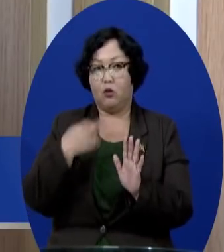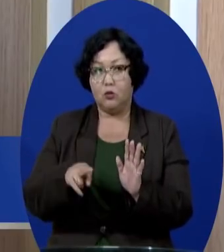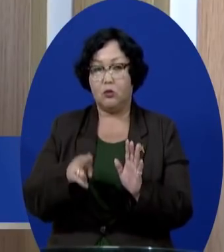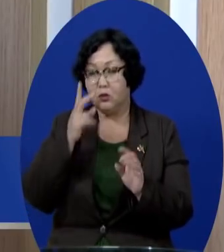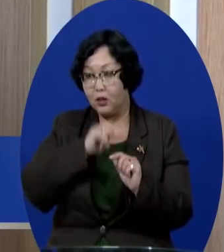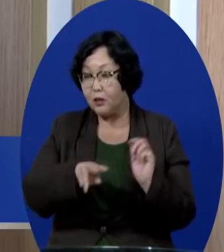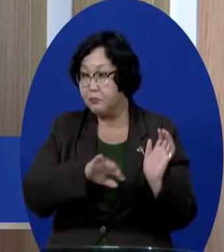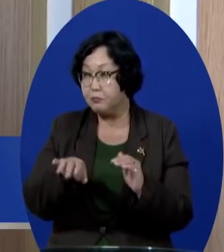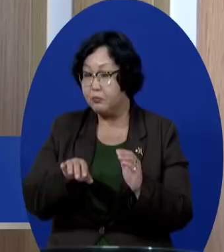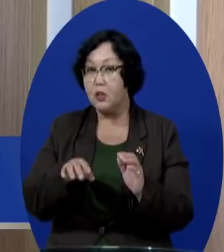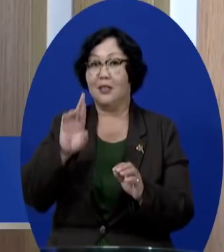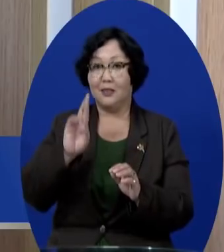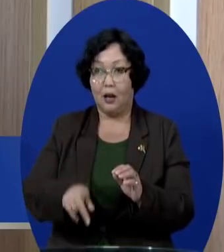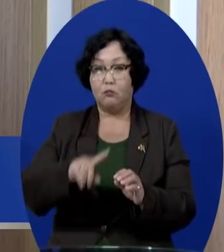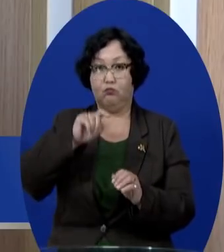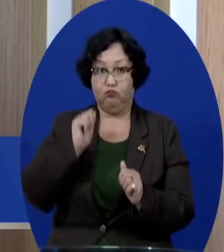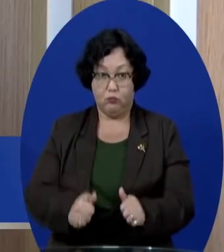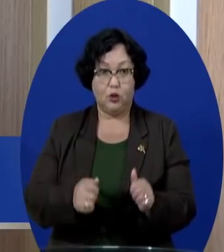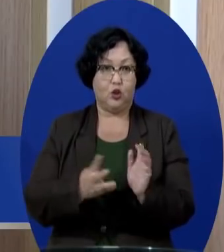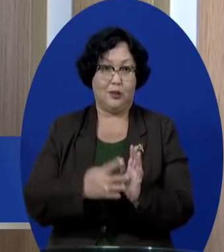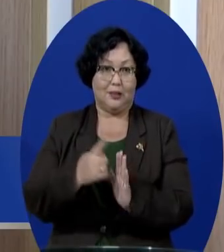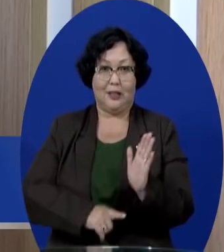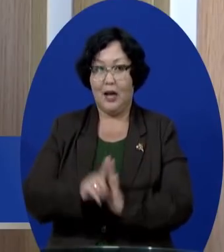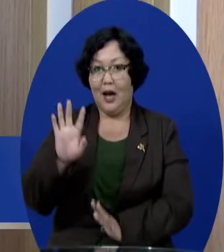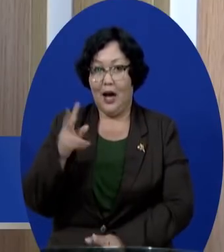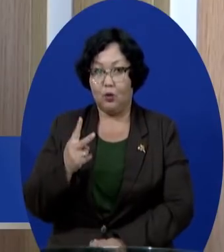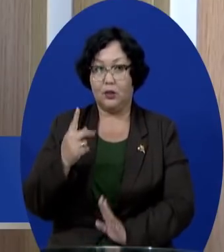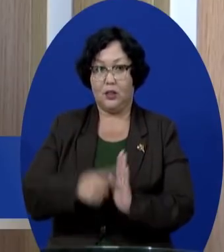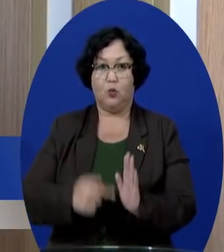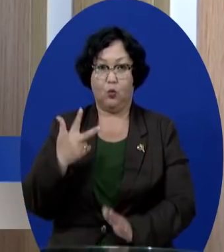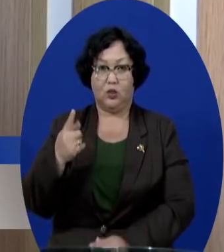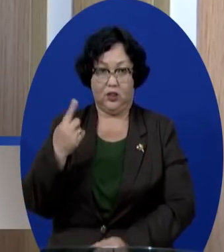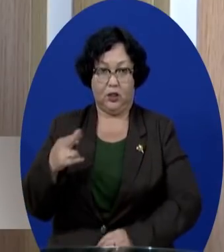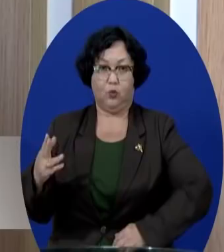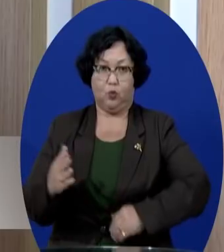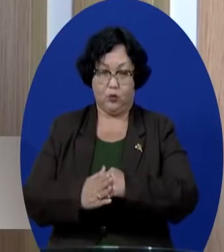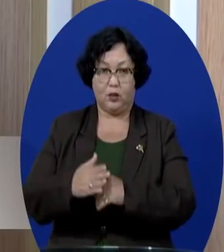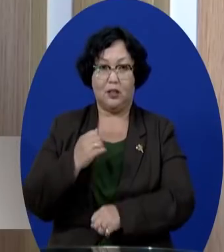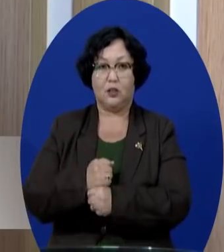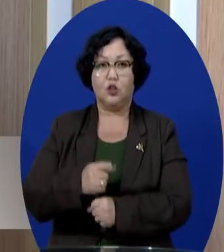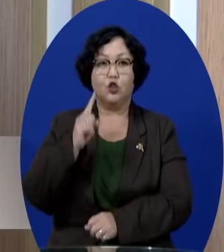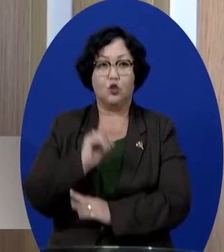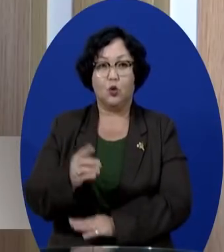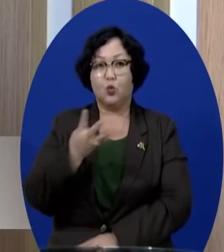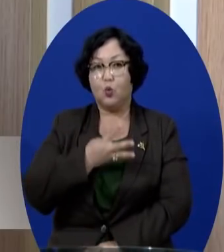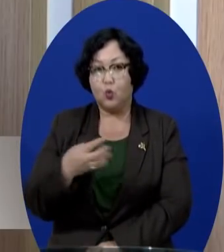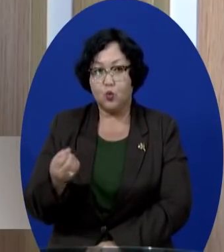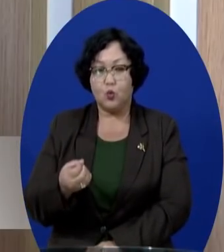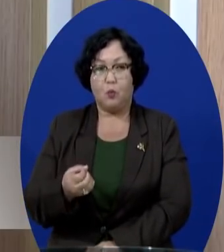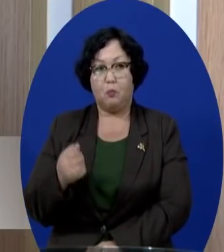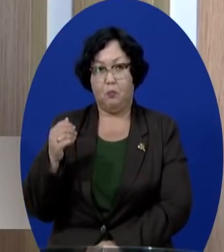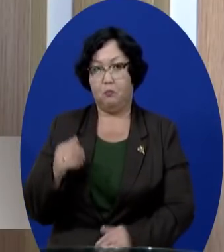бол 9 сарын 1-ээс гэж ойлгож байгаа. Ингээ 12 сарын 31 хүртэл тээвэрлэлтийн үйл ажиллагааг өдөрт 400 машинаар буюу